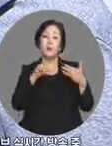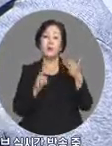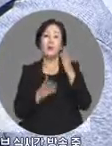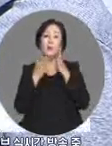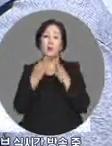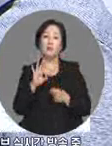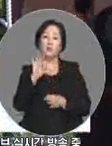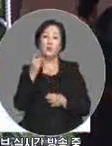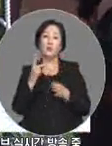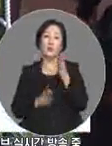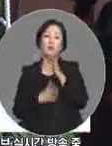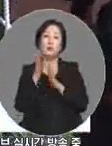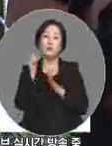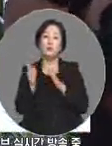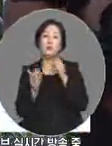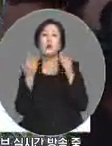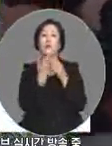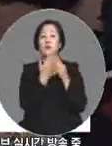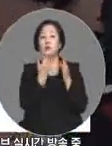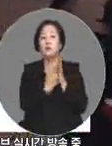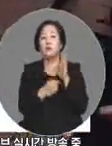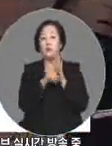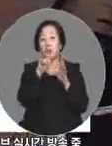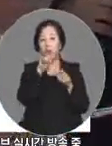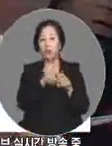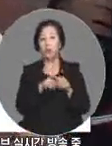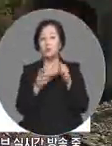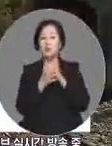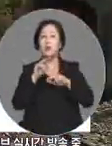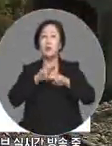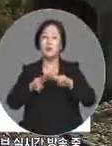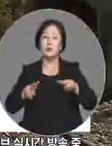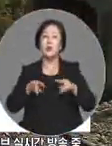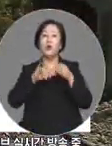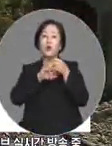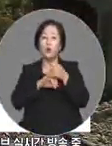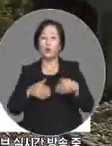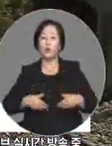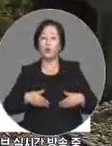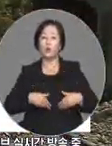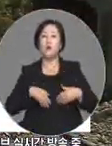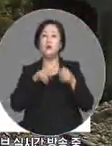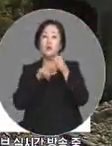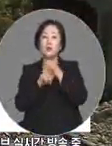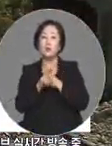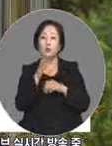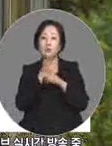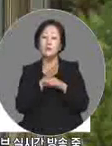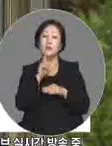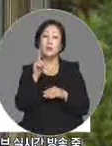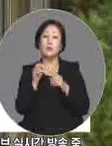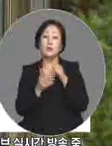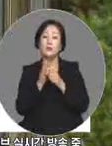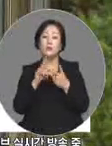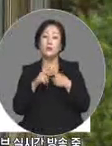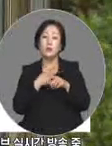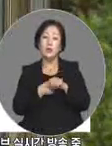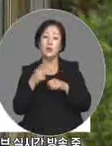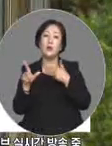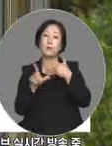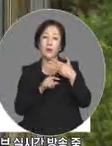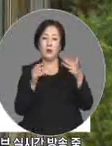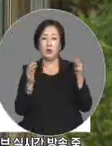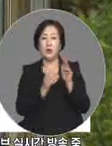김두겸 시장이 도시발전을 위해서는 개발제한구역 해제가 절실하다고 외치는 이유입니다 울산시가 내년